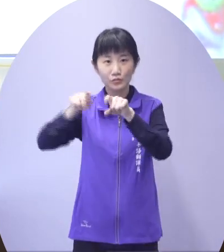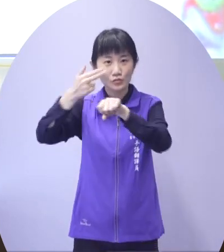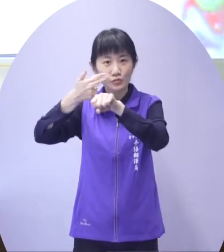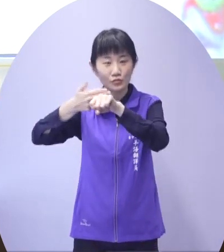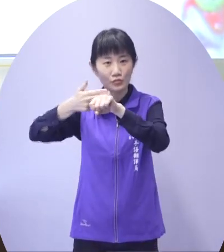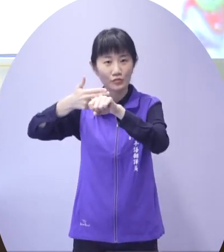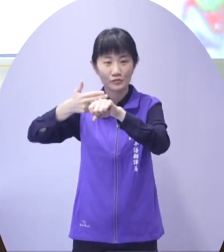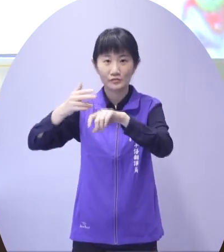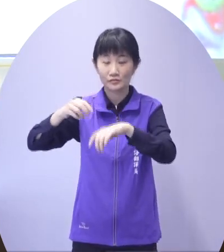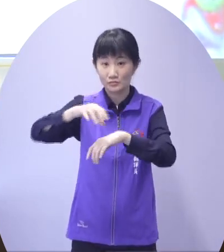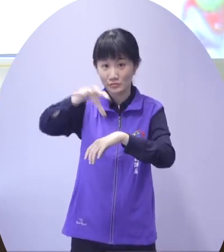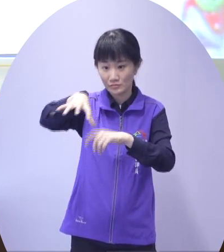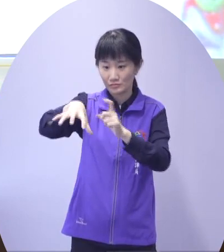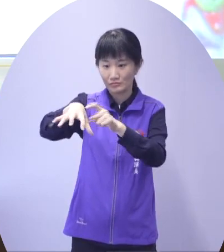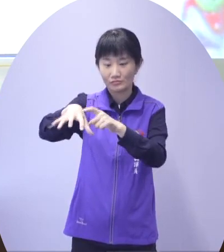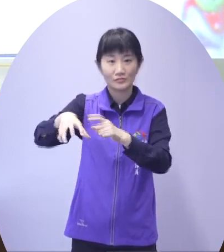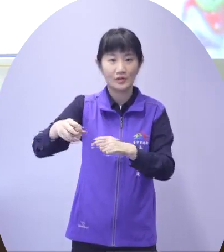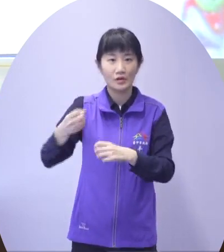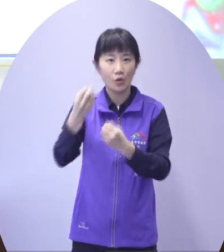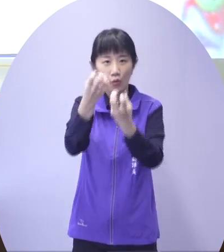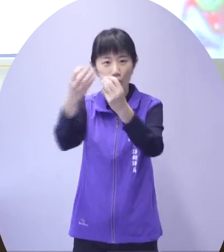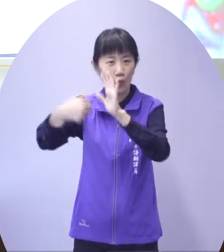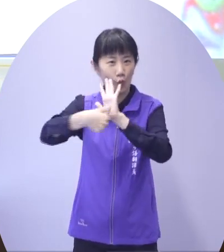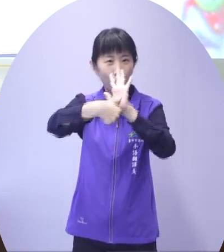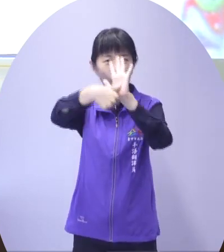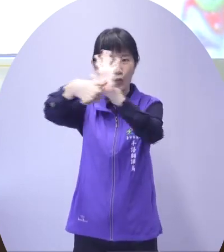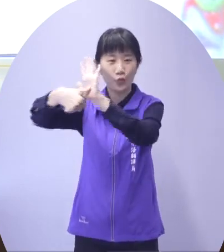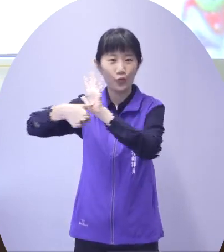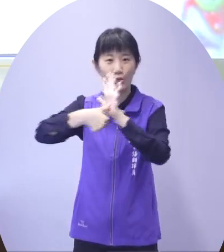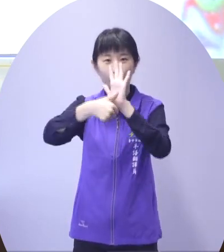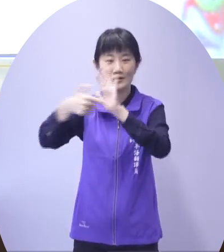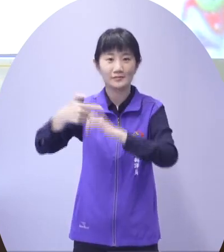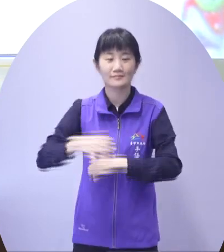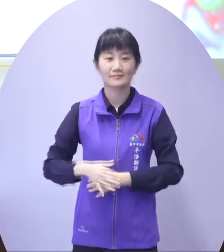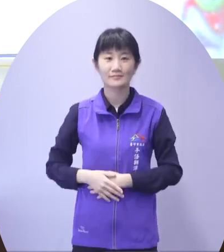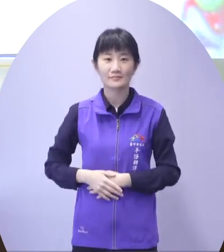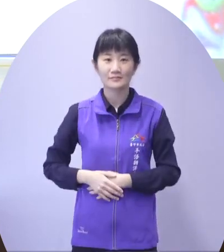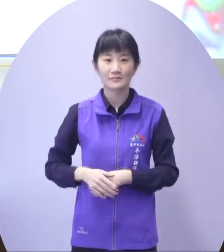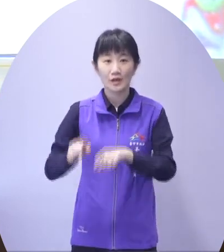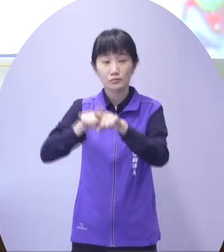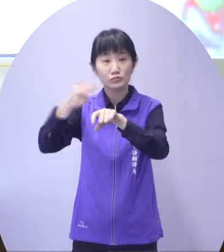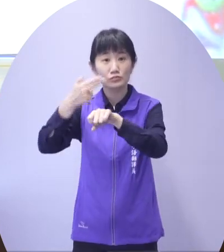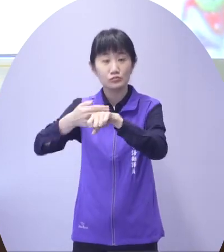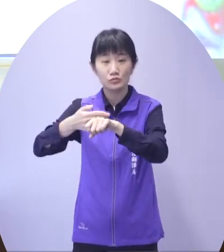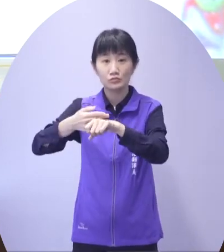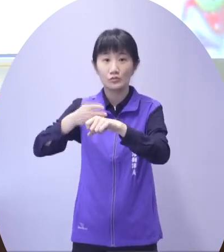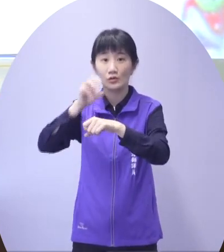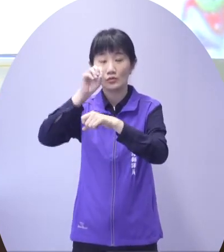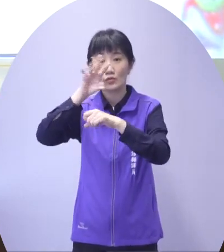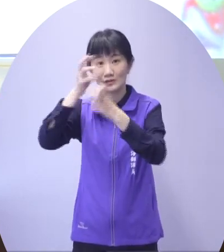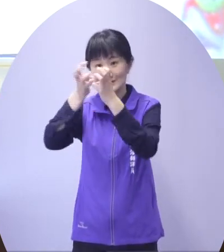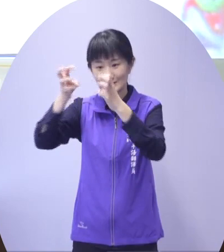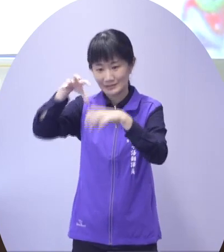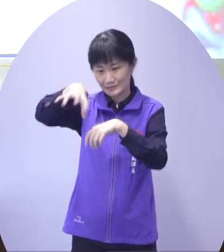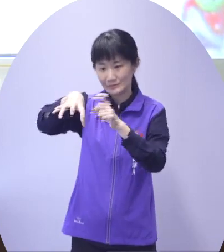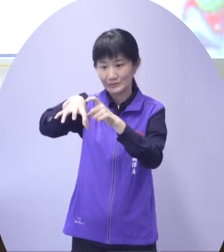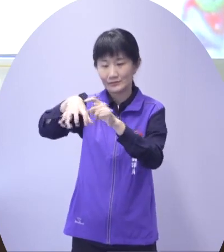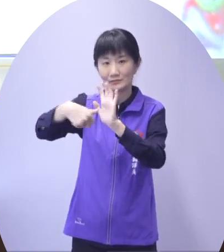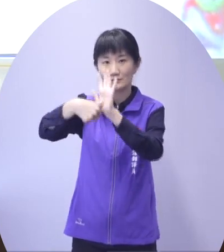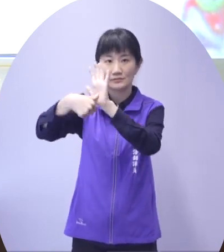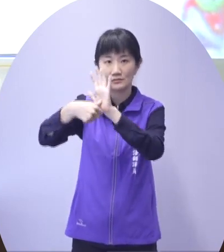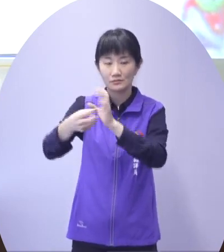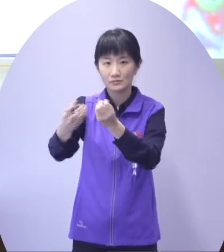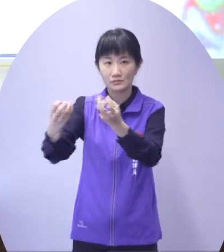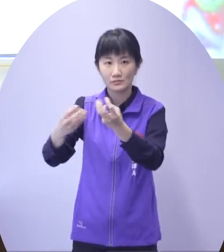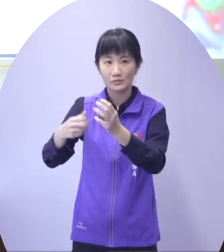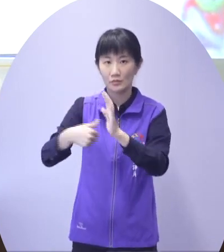法国的花卉非常有名，法国的普罗旺斯地区呢，就是他们花卉非常主要啊，那